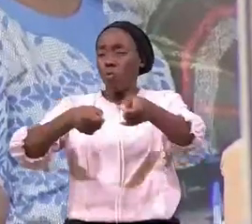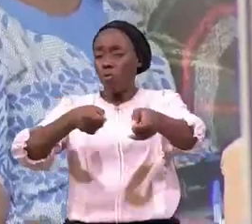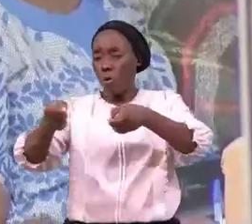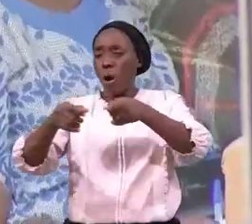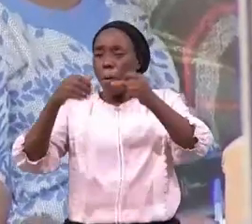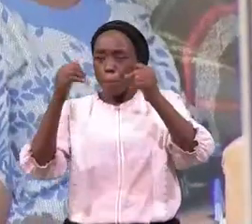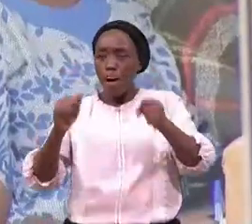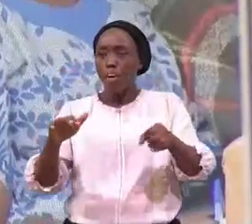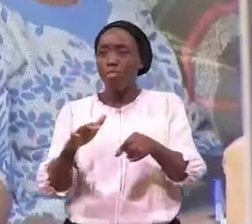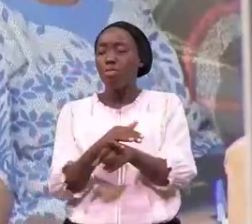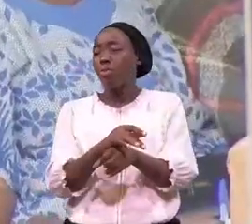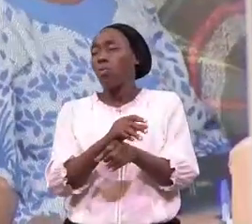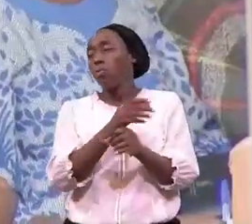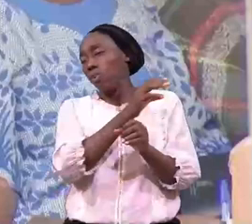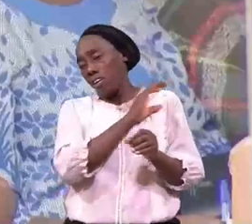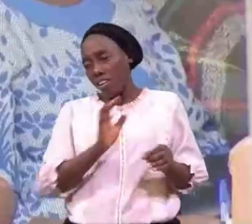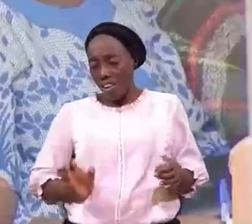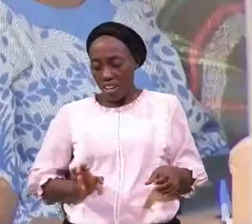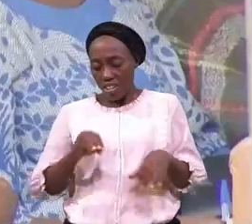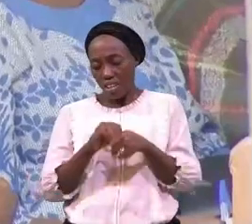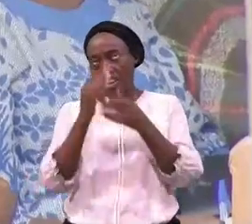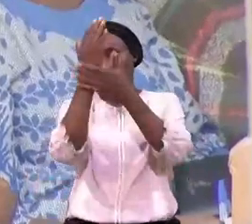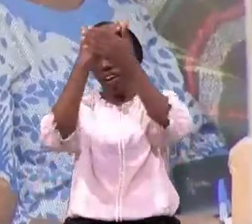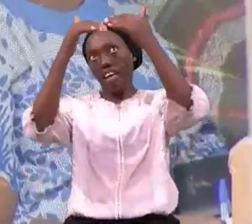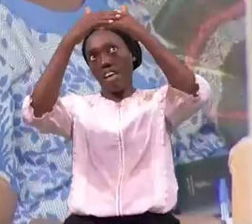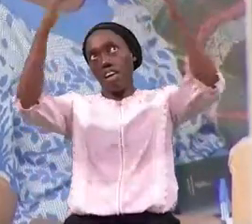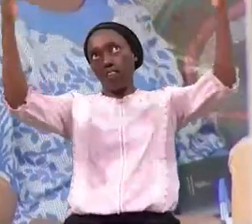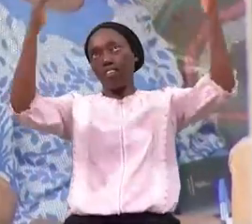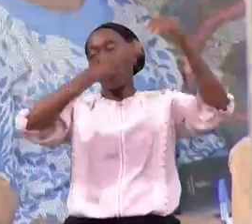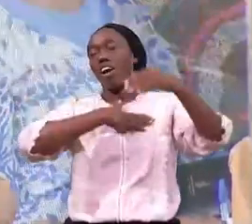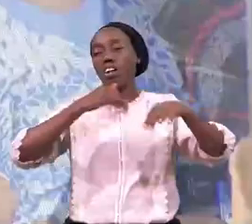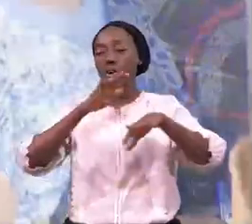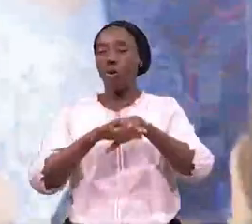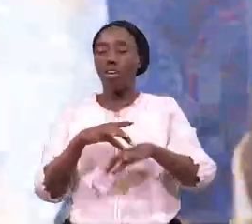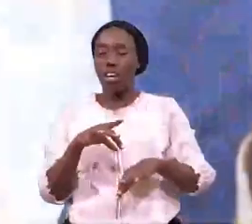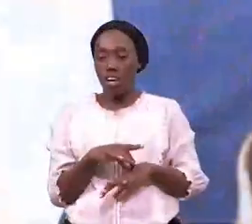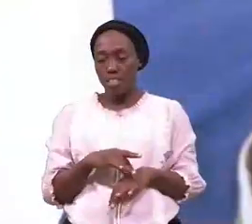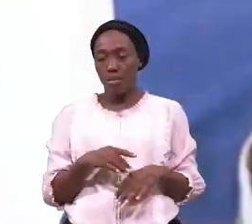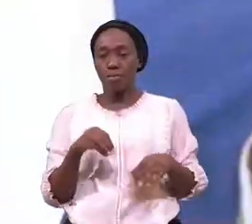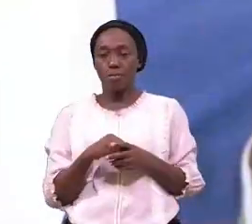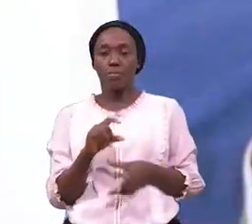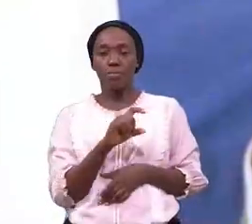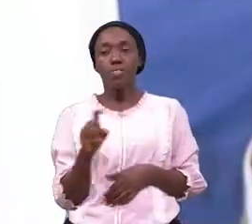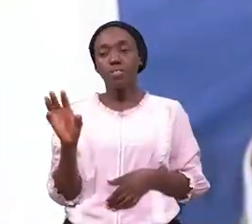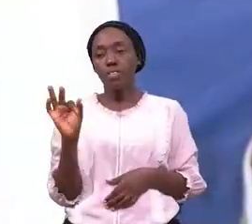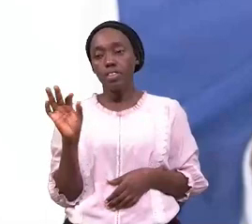Tout pouvoir a été donné à Christ le Souverain dans le ciel et sur la terre. Et verset